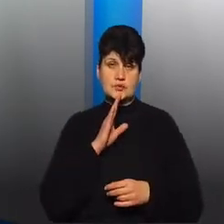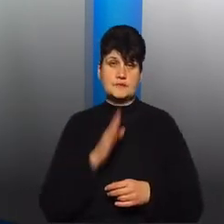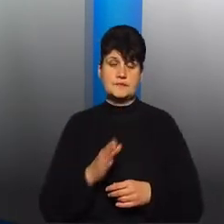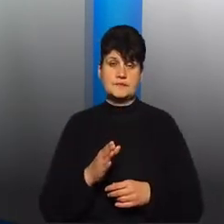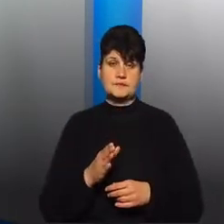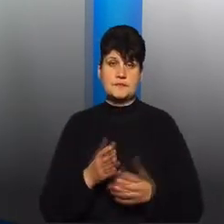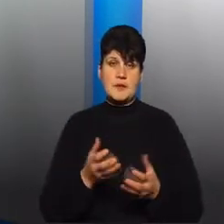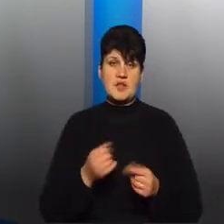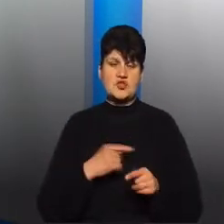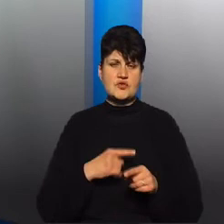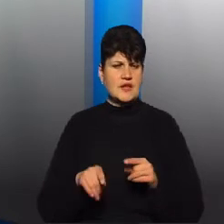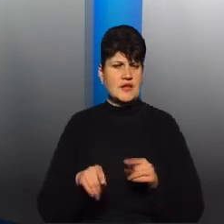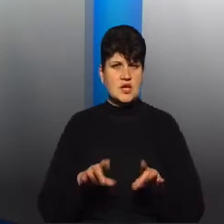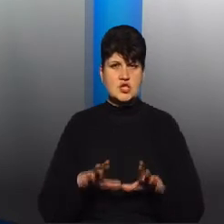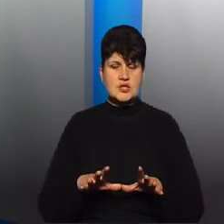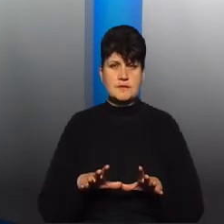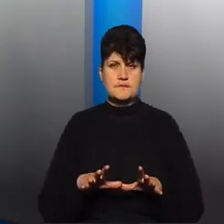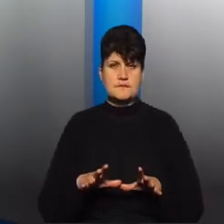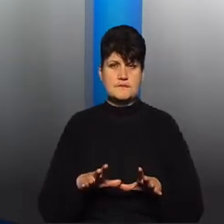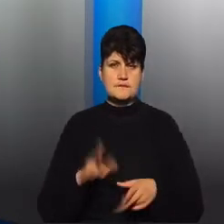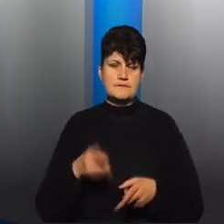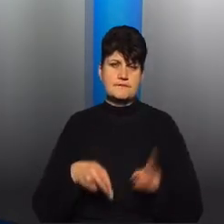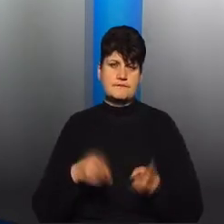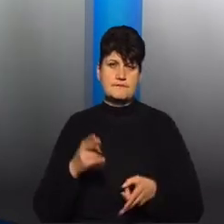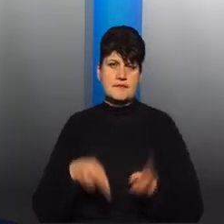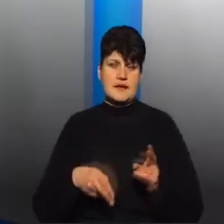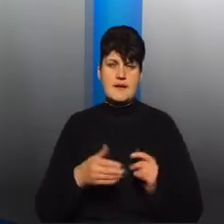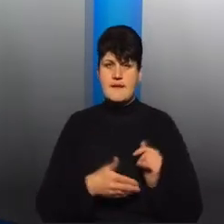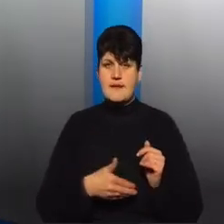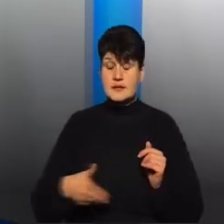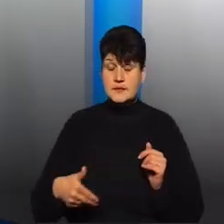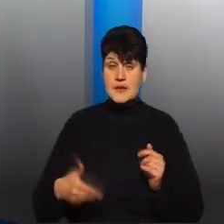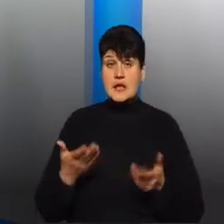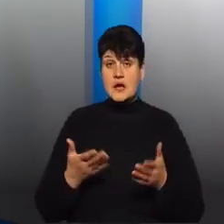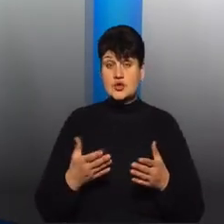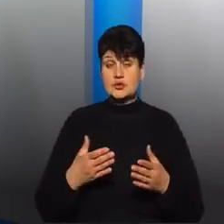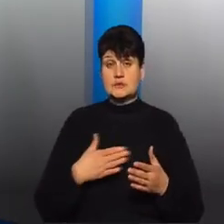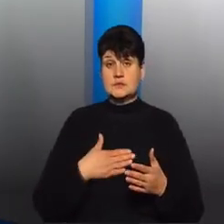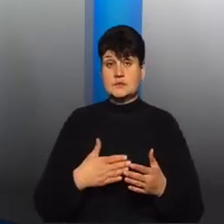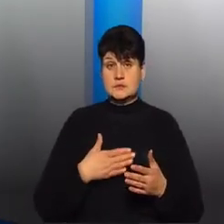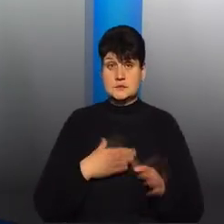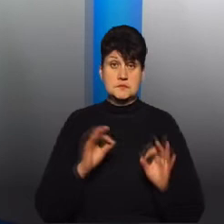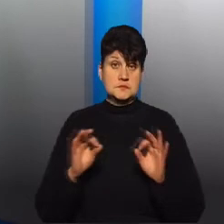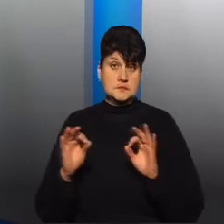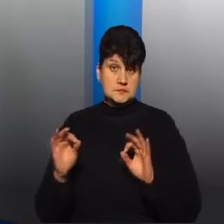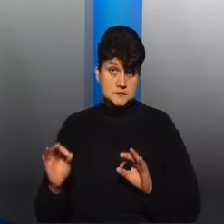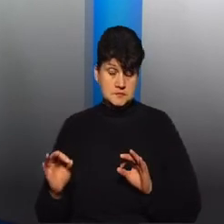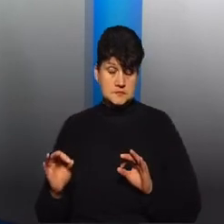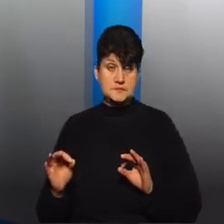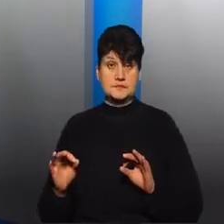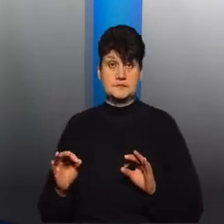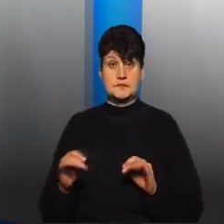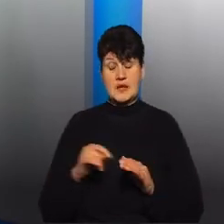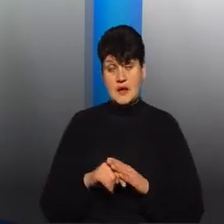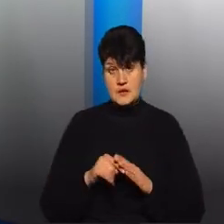рішення і родорозрішати шляхом кесарево розтину. Якщо сатурація не опускалась нижче дозволених норм, значить в такому